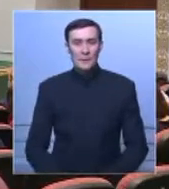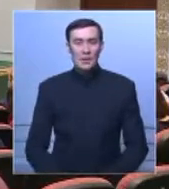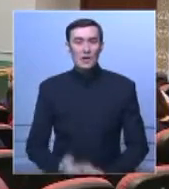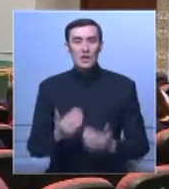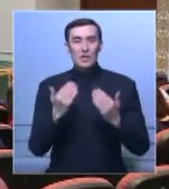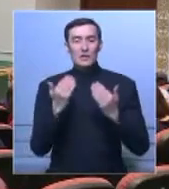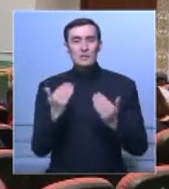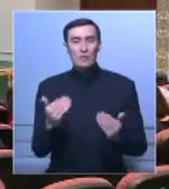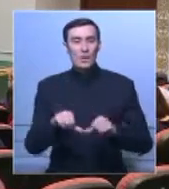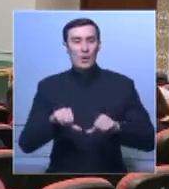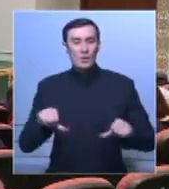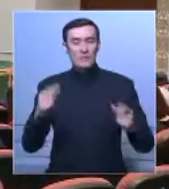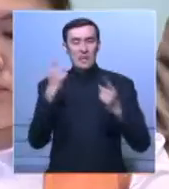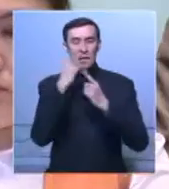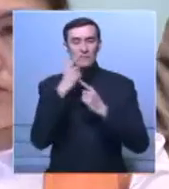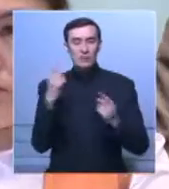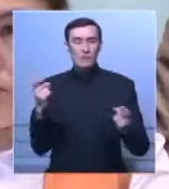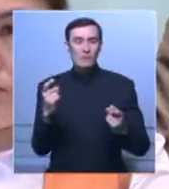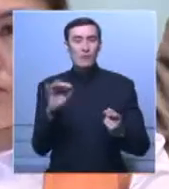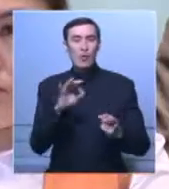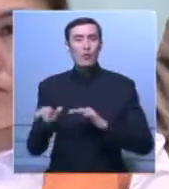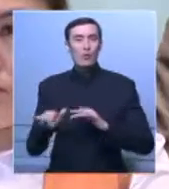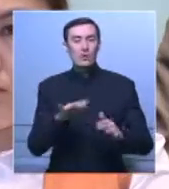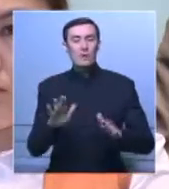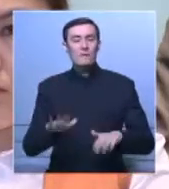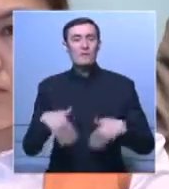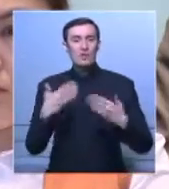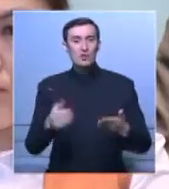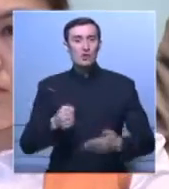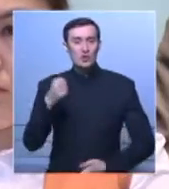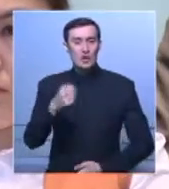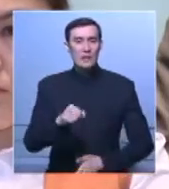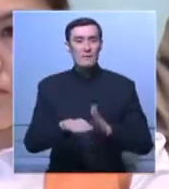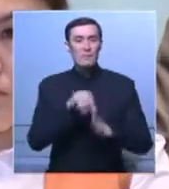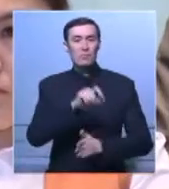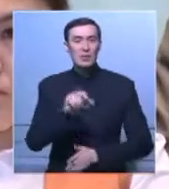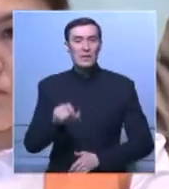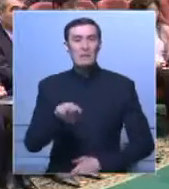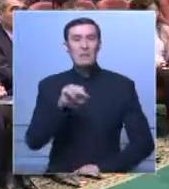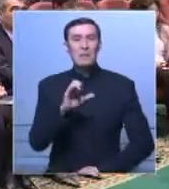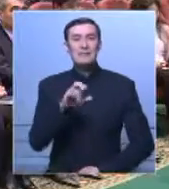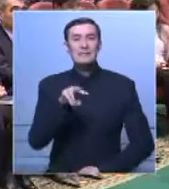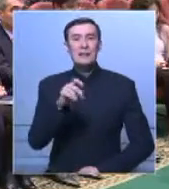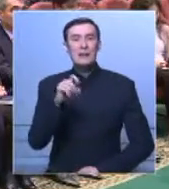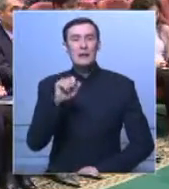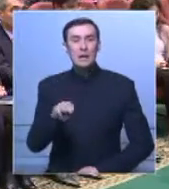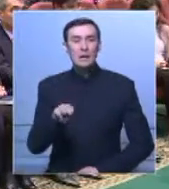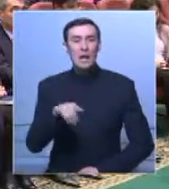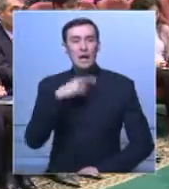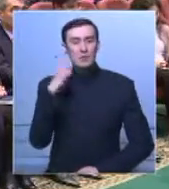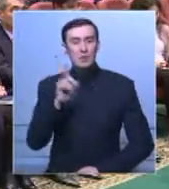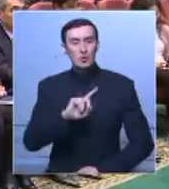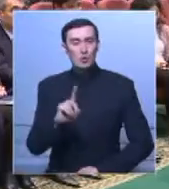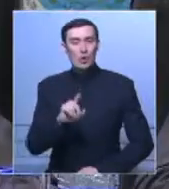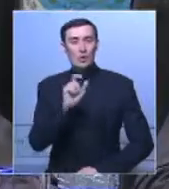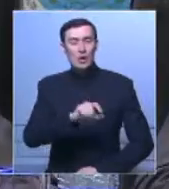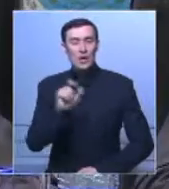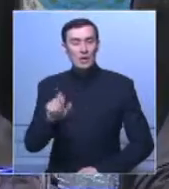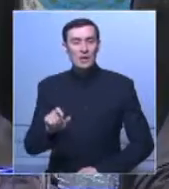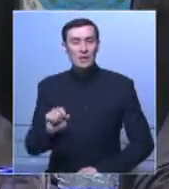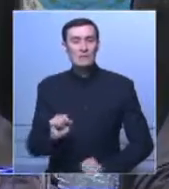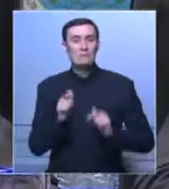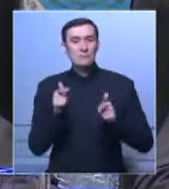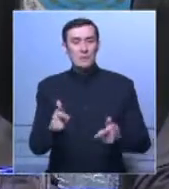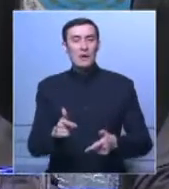И сегодня же комиссия озвучила информацию о ходе выдвижения кандидатов в депутаты маслихатов. Куандык Турганкулов отметил, что граждане